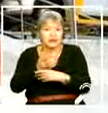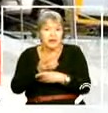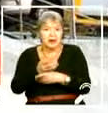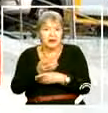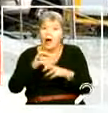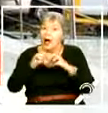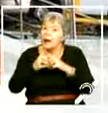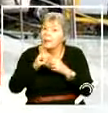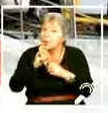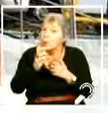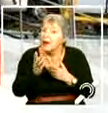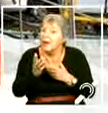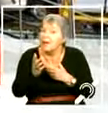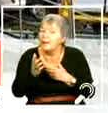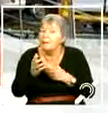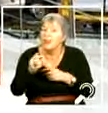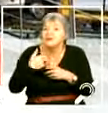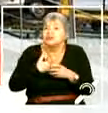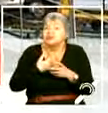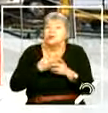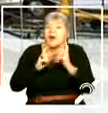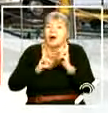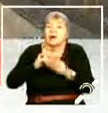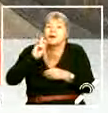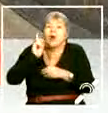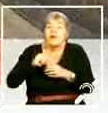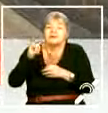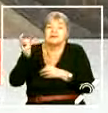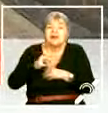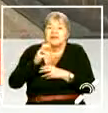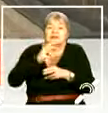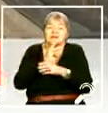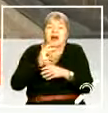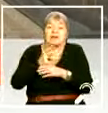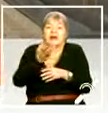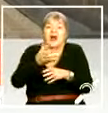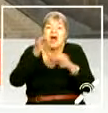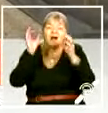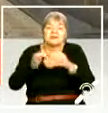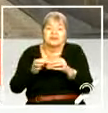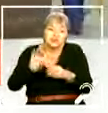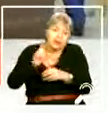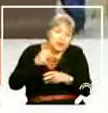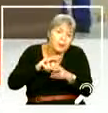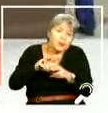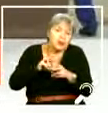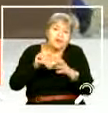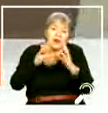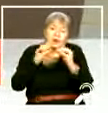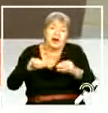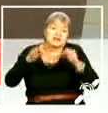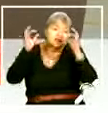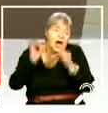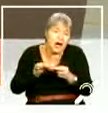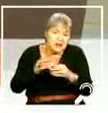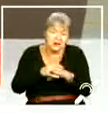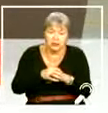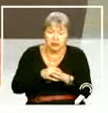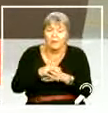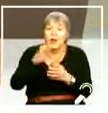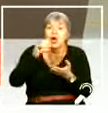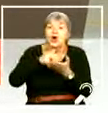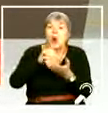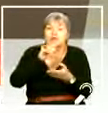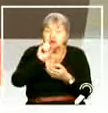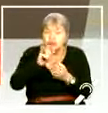probleme și nu numai. Chiar atunci când comenzile din aceste țări au scăzut, iată așadar și producția românească a fost afectată. De asemenea și consumul la noi în țară,